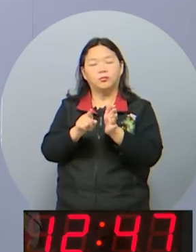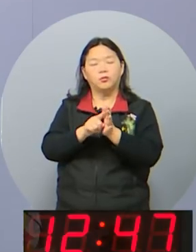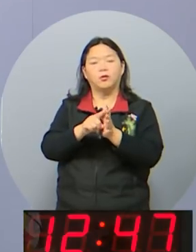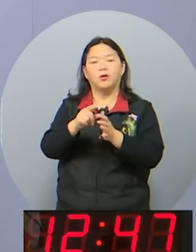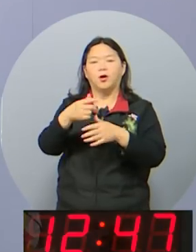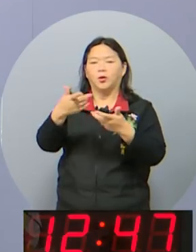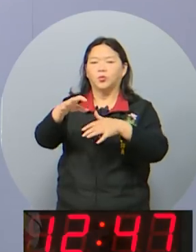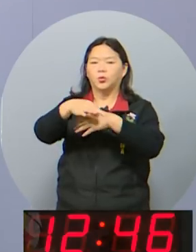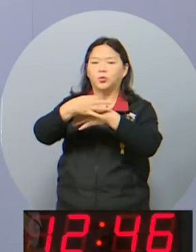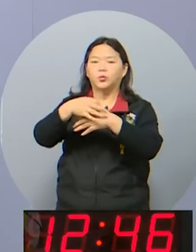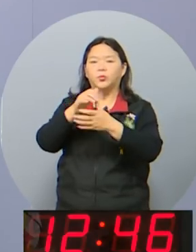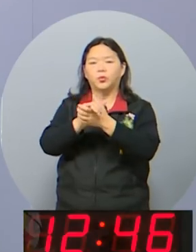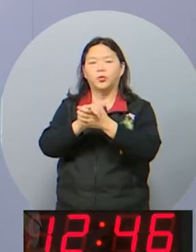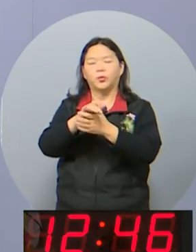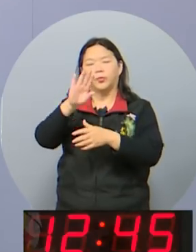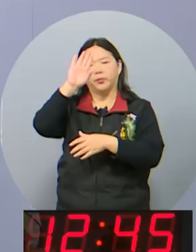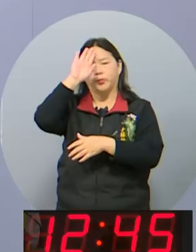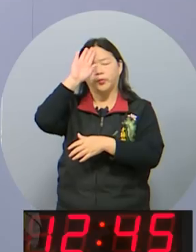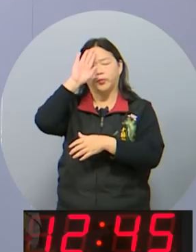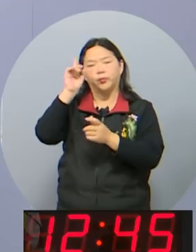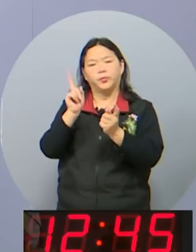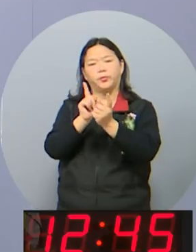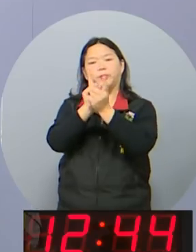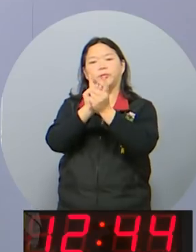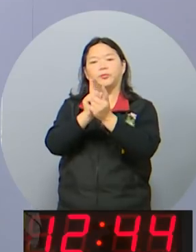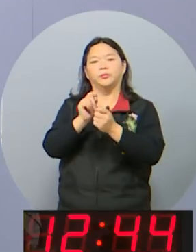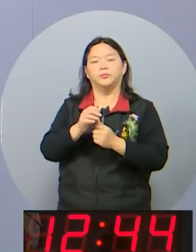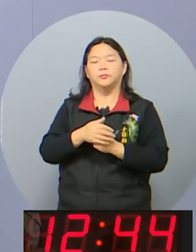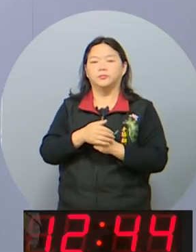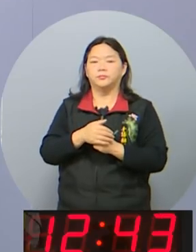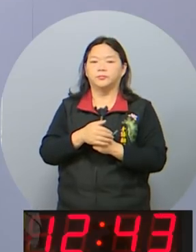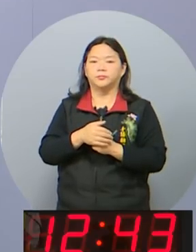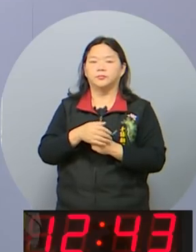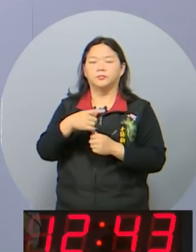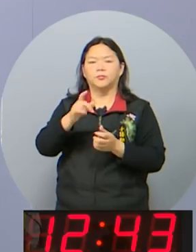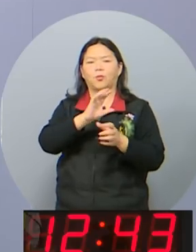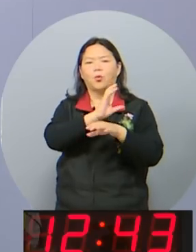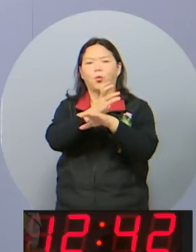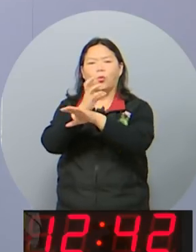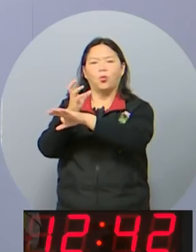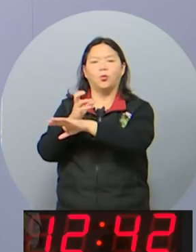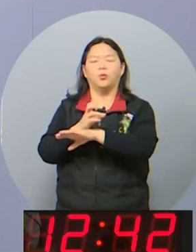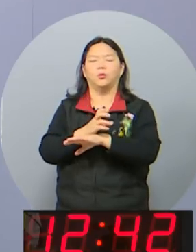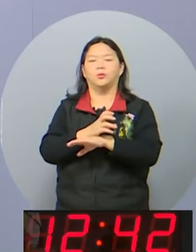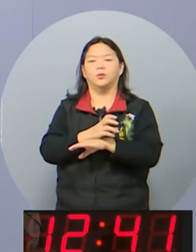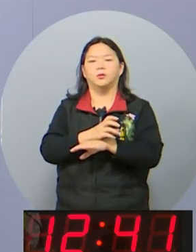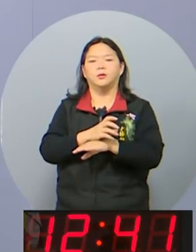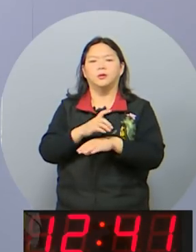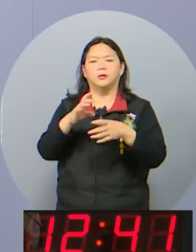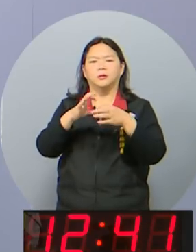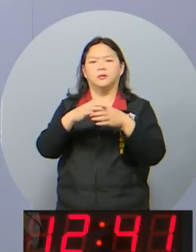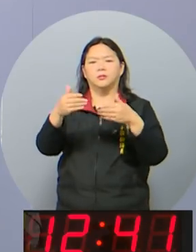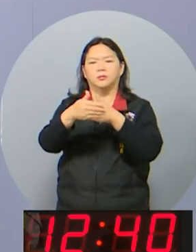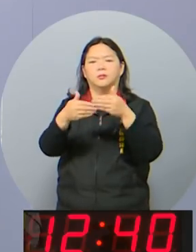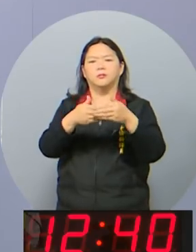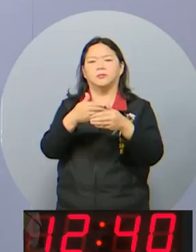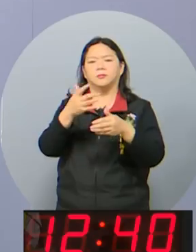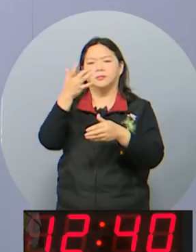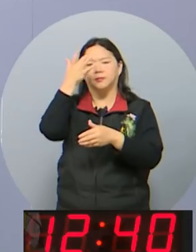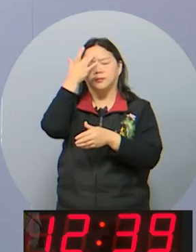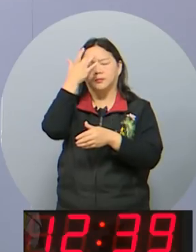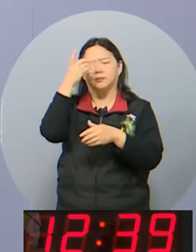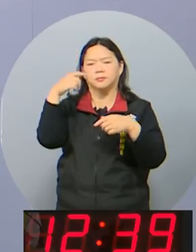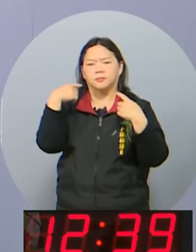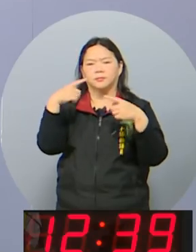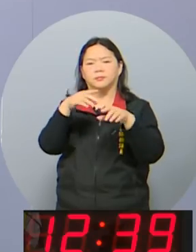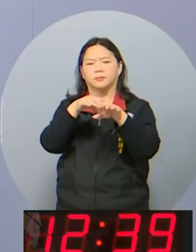那在有疾病问题的时候，那在救护车上，然后因为交通的问题迟迟无法